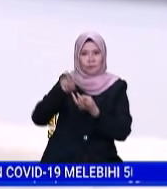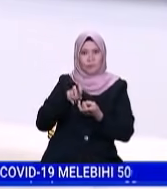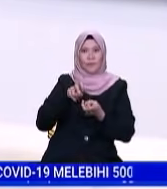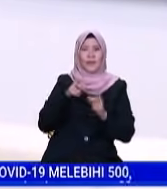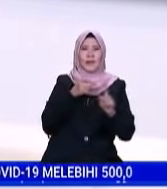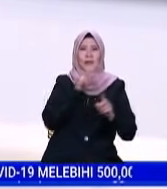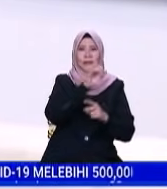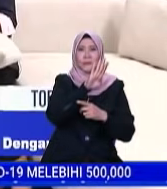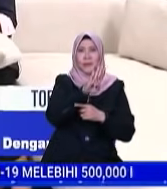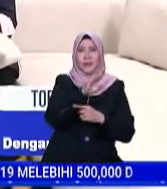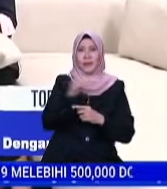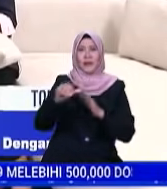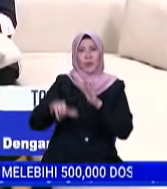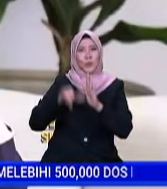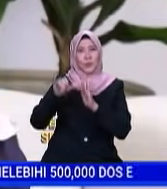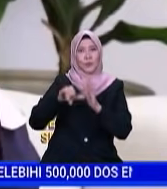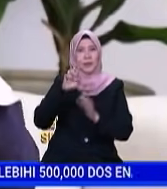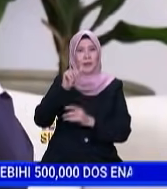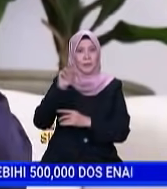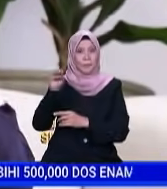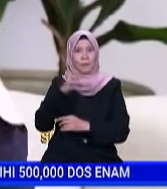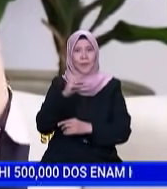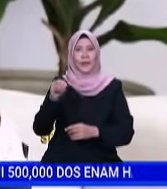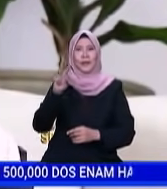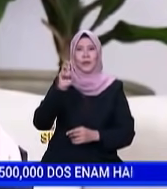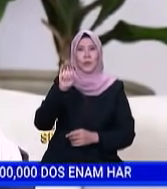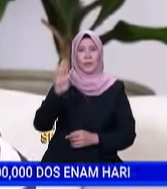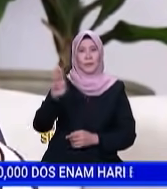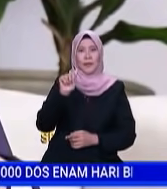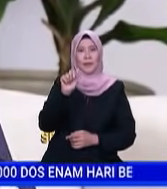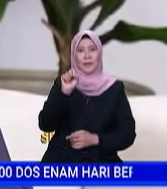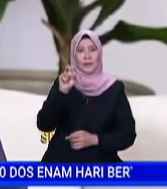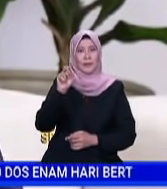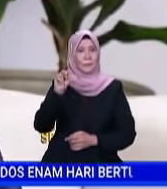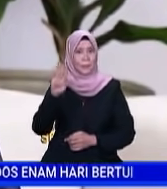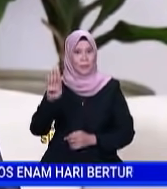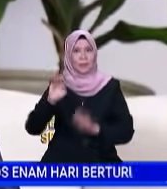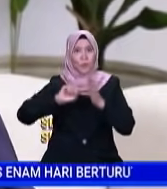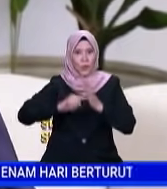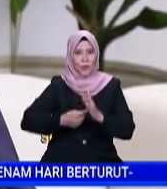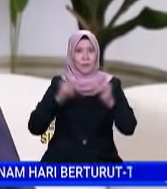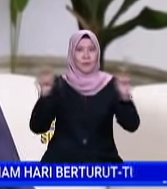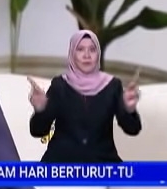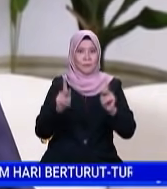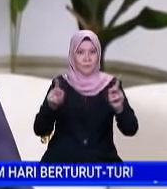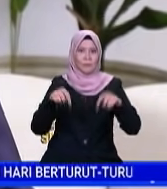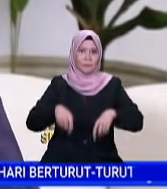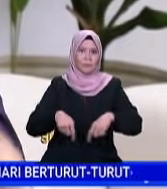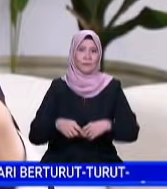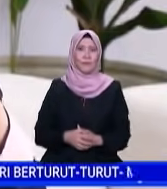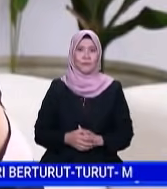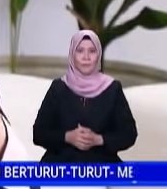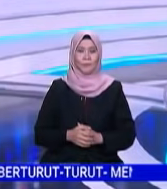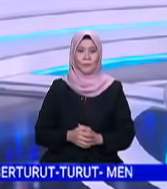dan YouTube RTM serta laman web ASNB bermula Khamis ini.